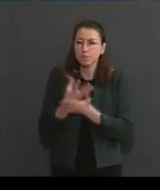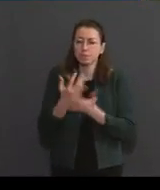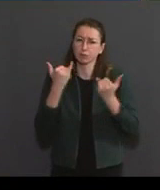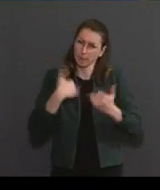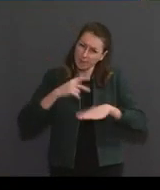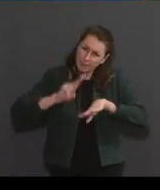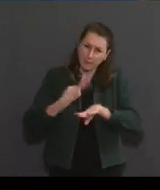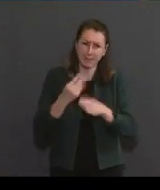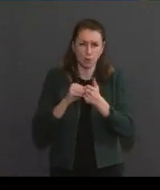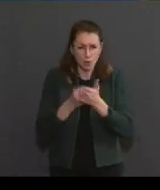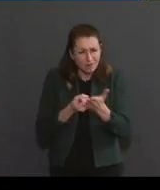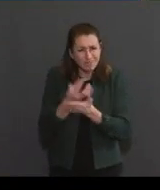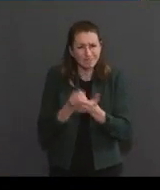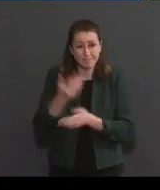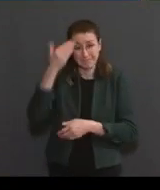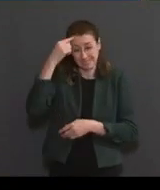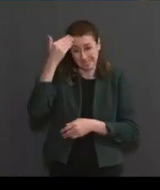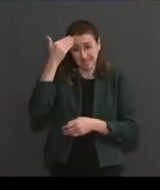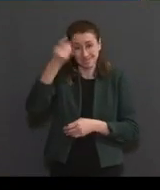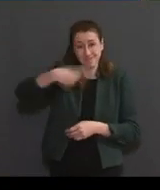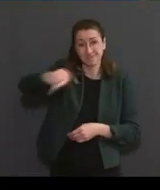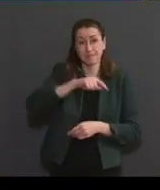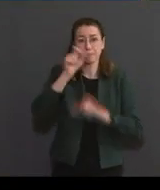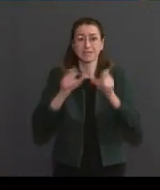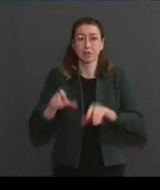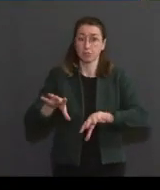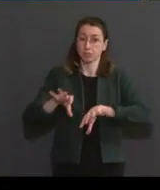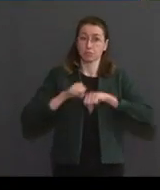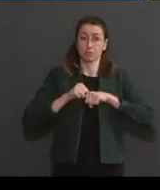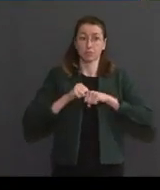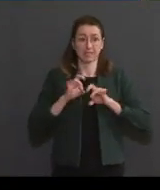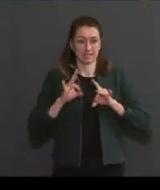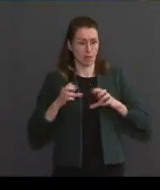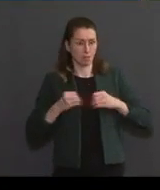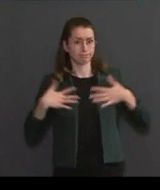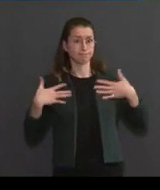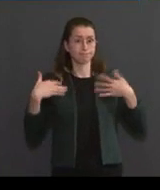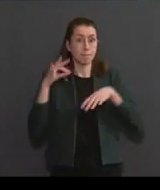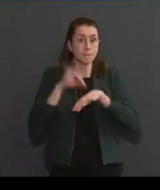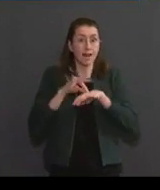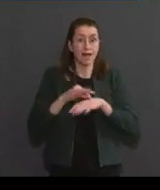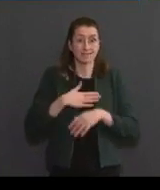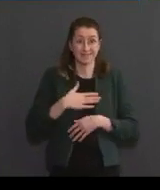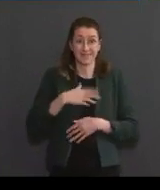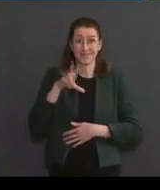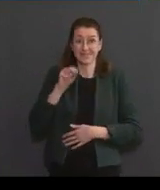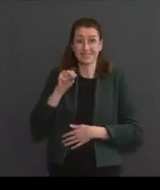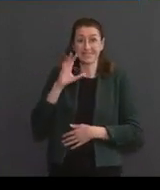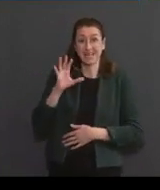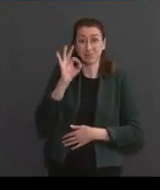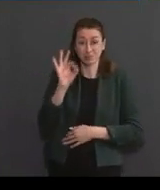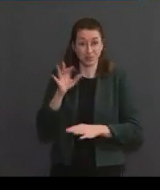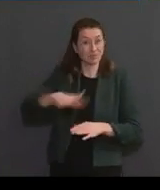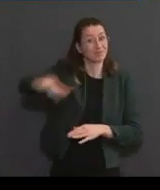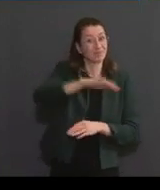qui sont contaminés resteront asymptomatiques. Ils ne vont jamais se plaindre de quoi que ce soit. Grâce à la nouvelle stratégie de testing